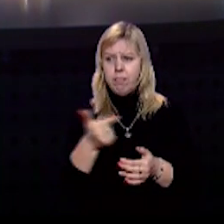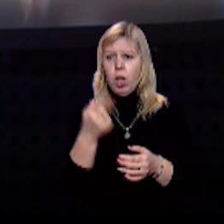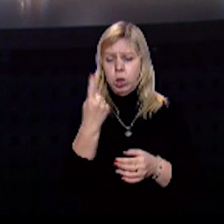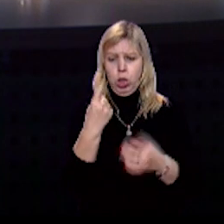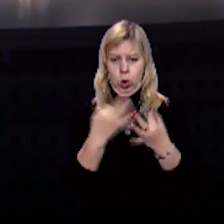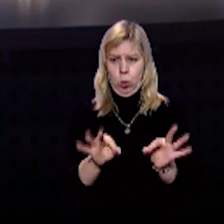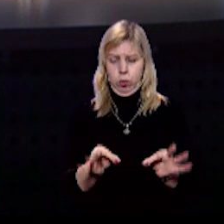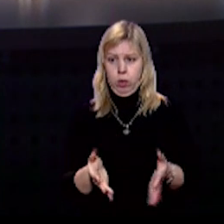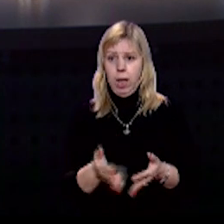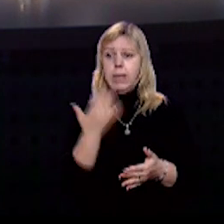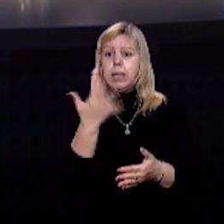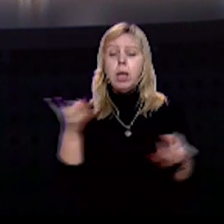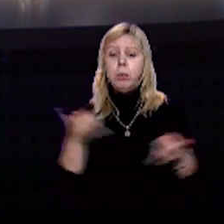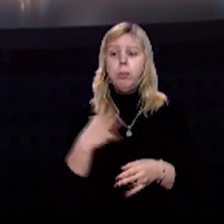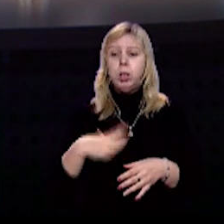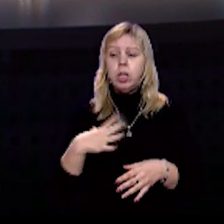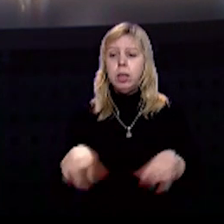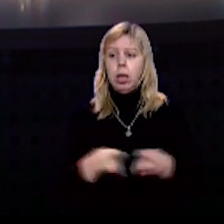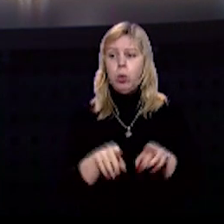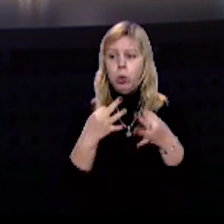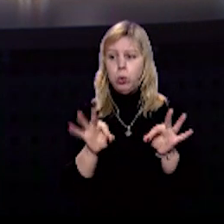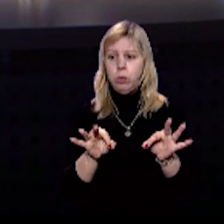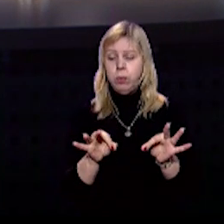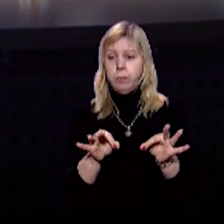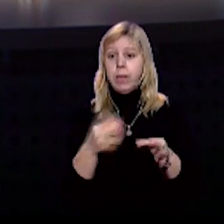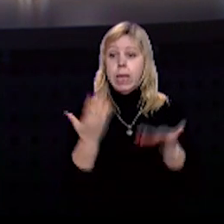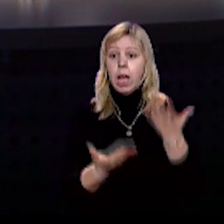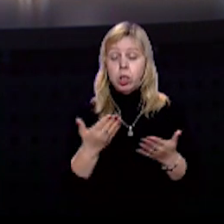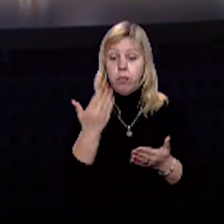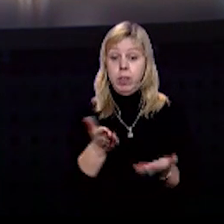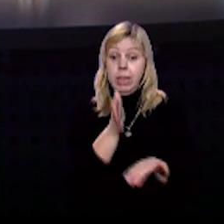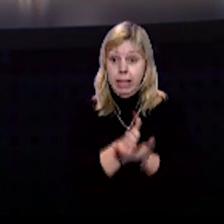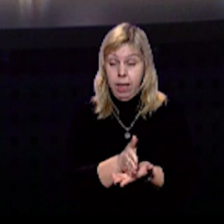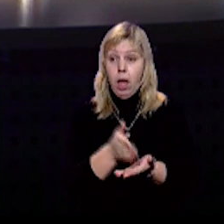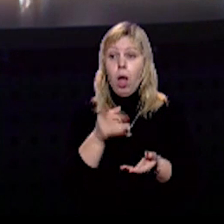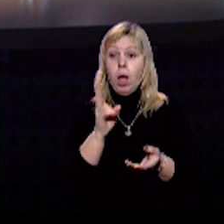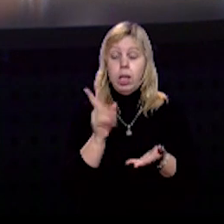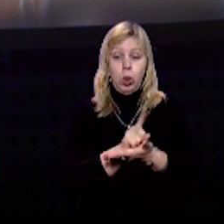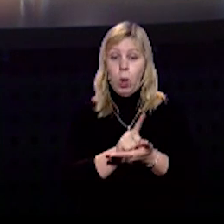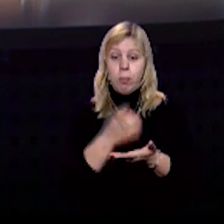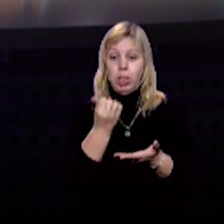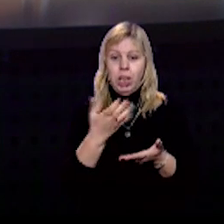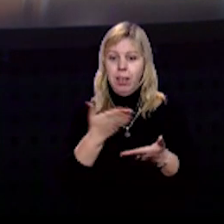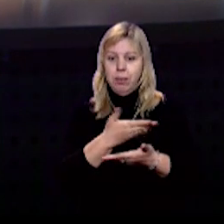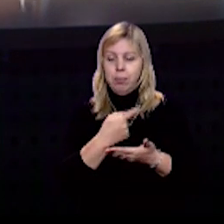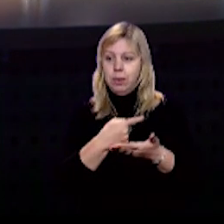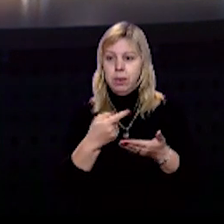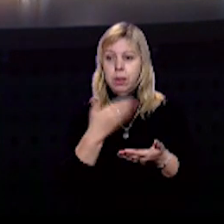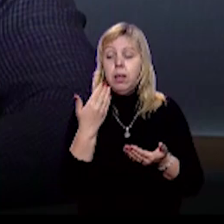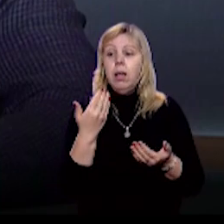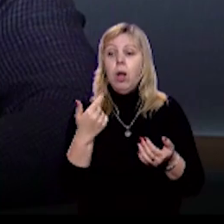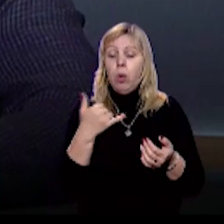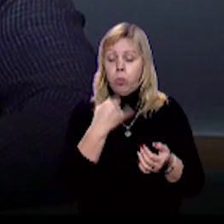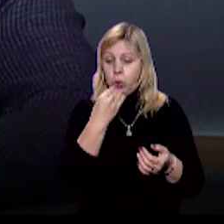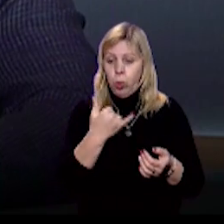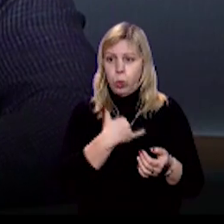один дозвіл. Скільки потрібно чекати такого дозволу? Якщо він наявний, якщо квоту ще не вичерпує? У нас, наприклад, в Ужгороді у